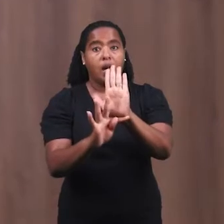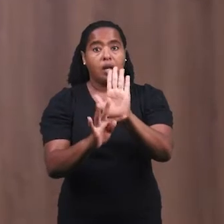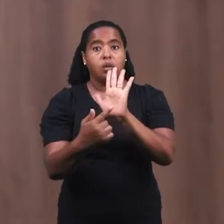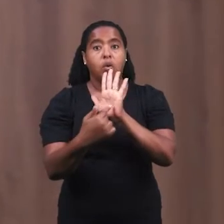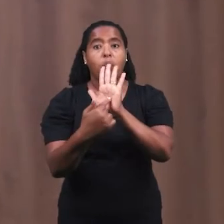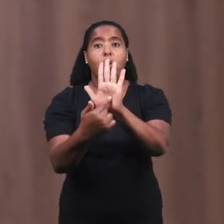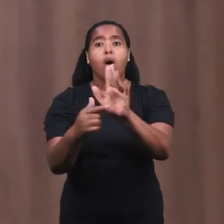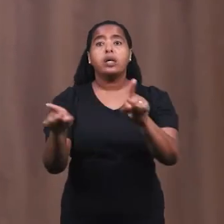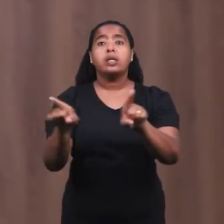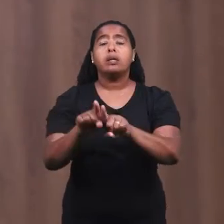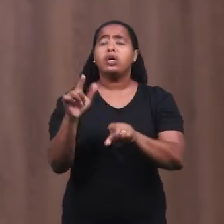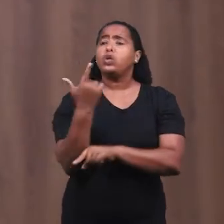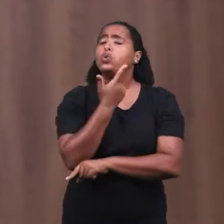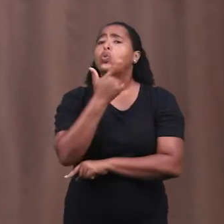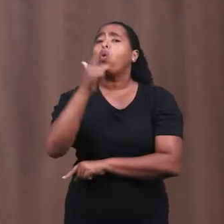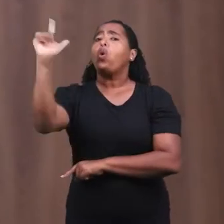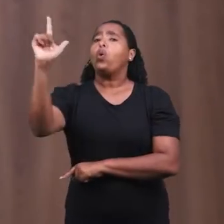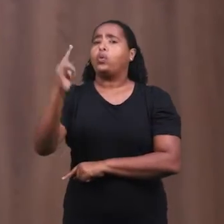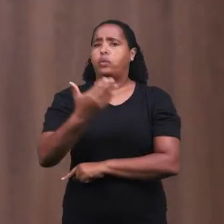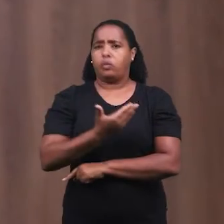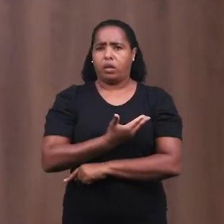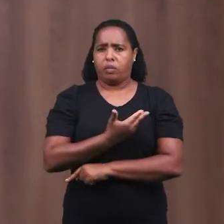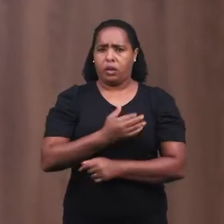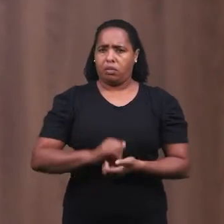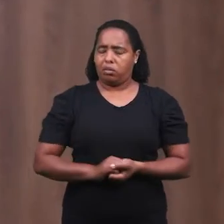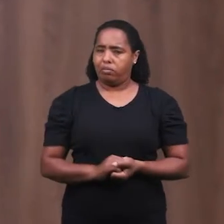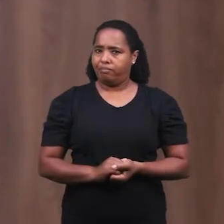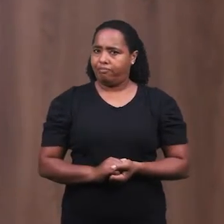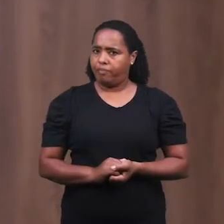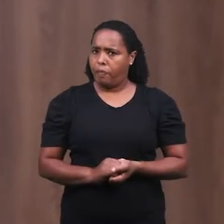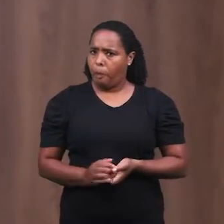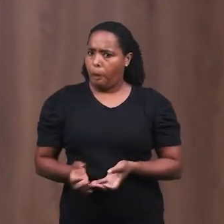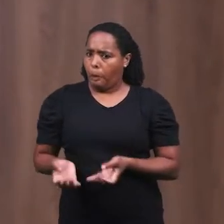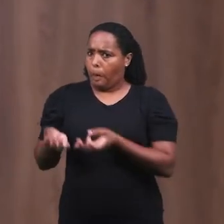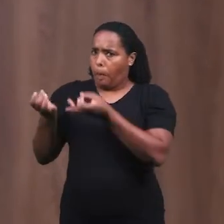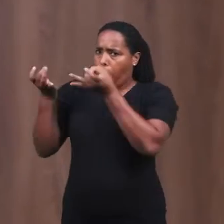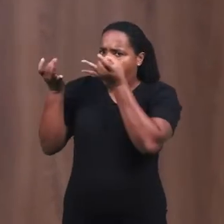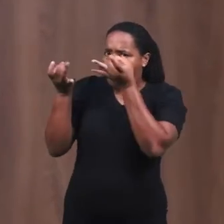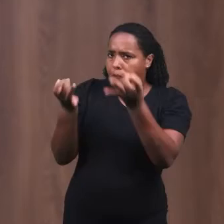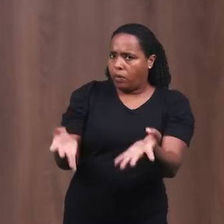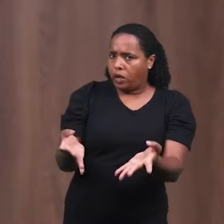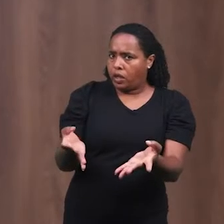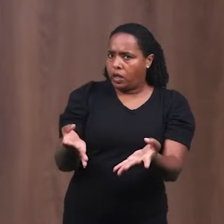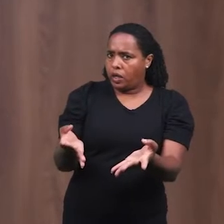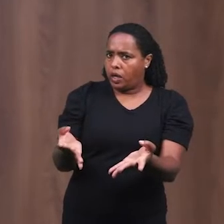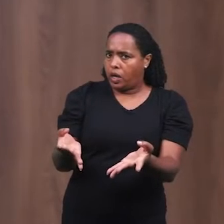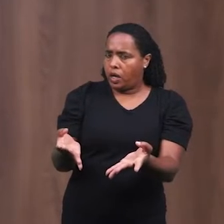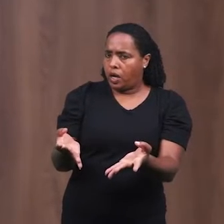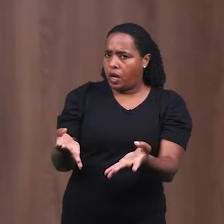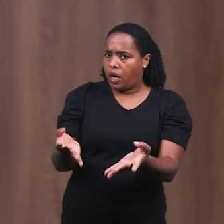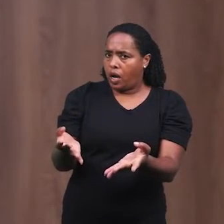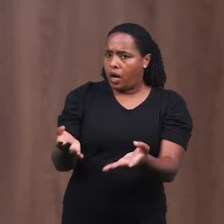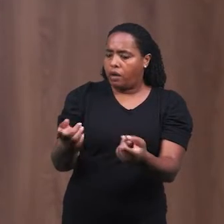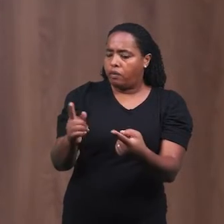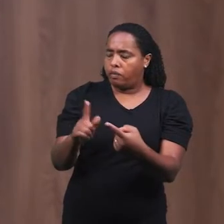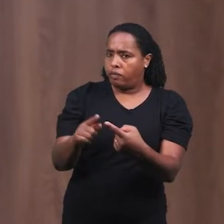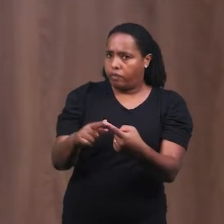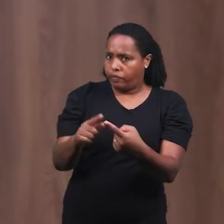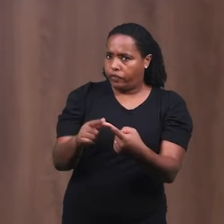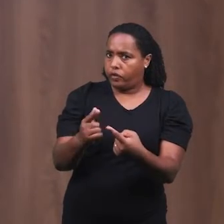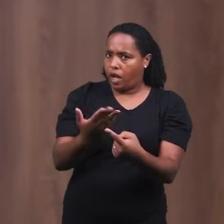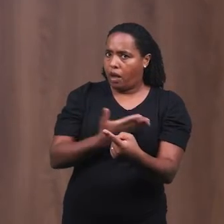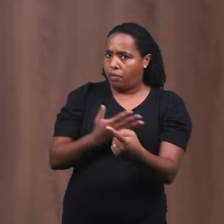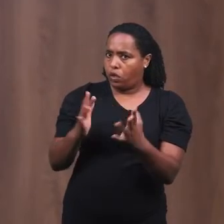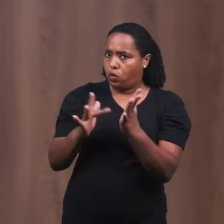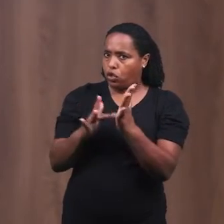прихорашиваться для него. Но текст говорит еще об одном друге. Он говорит, не оставляй друга твоего. Иисус друг